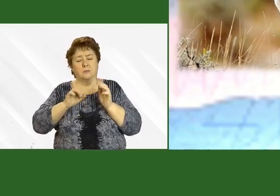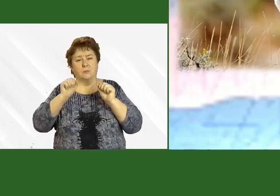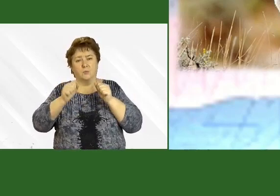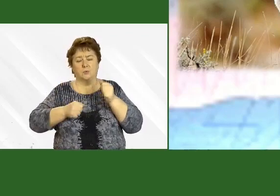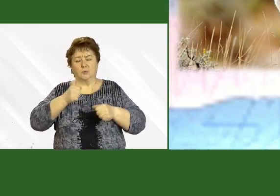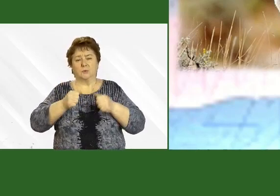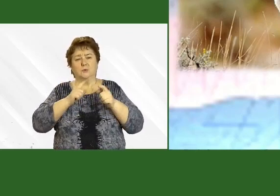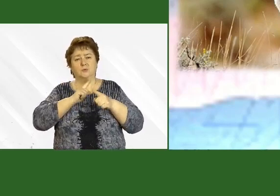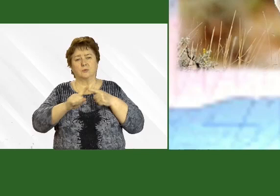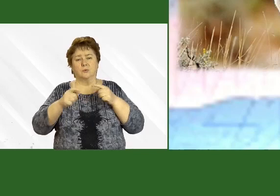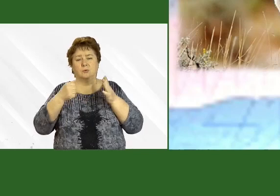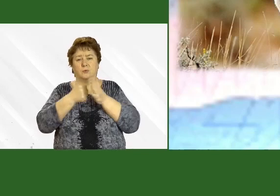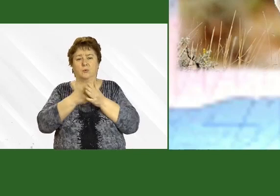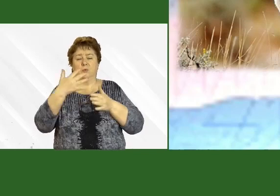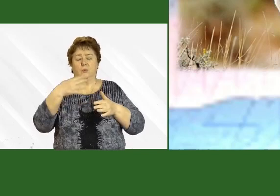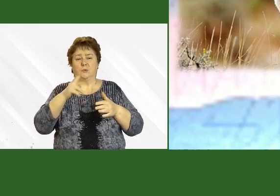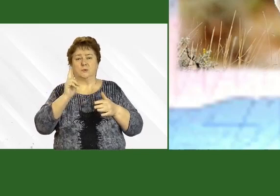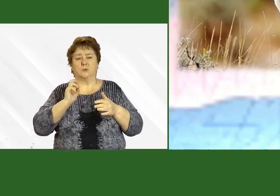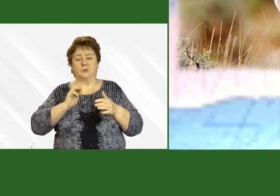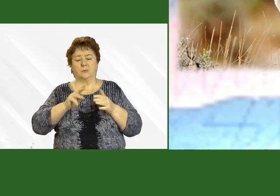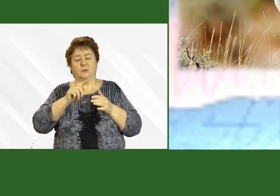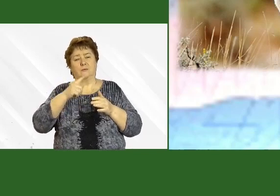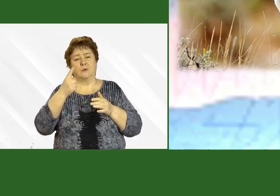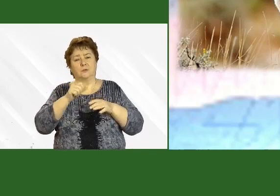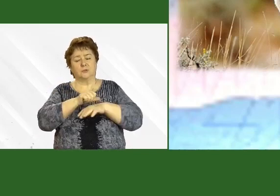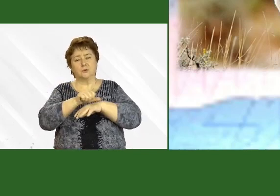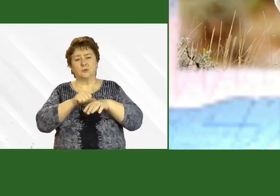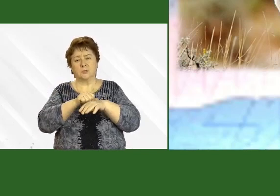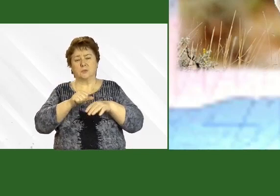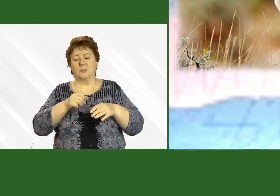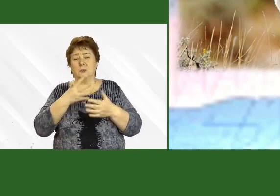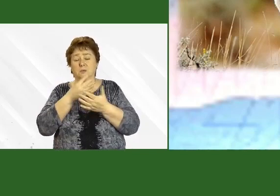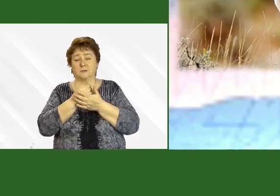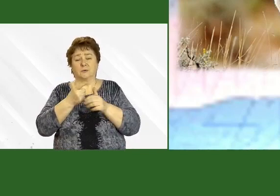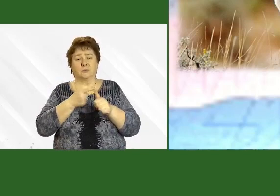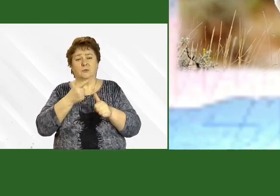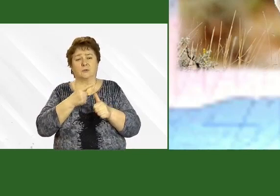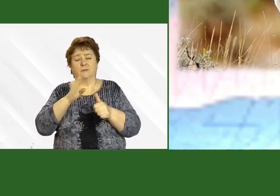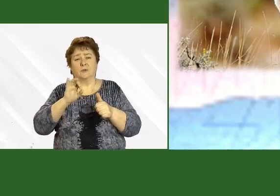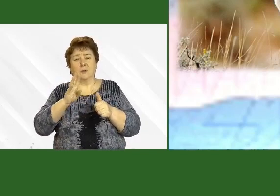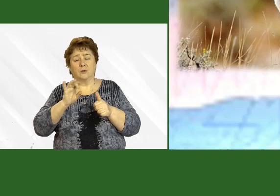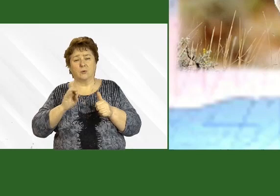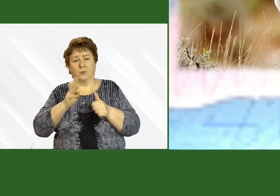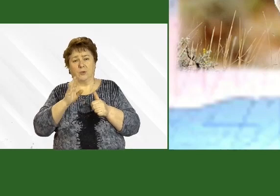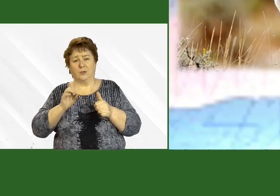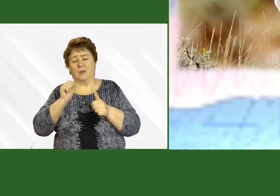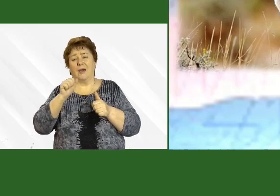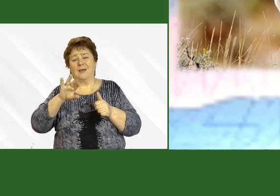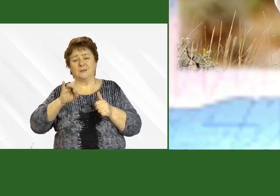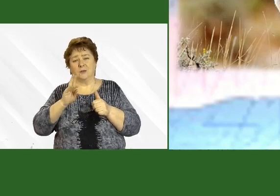со скоростью до 50 километров в час свое название вела роге антилопы